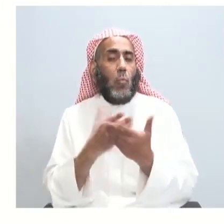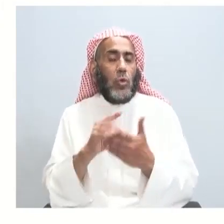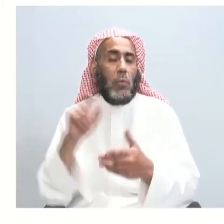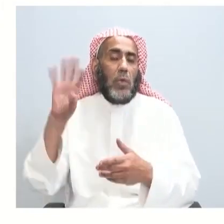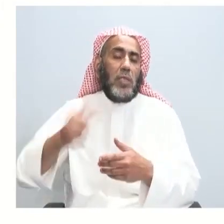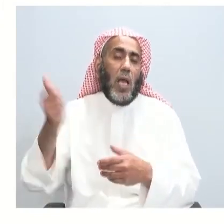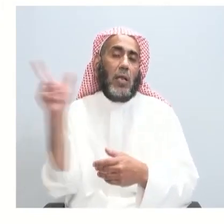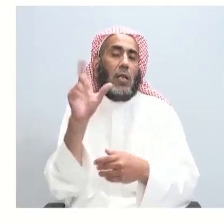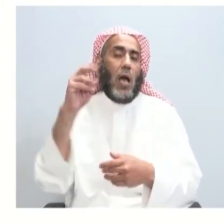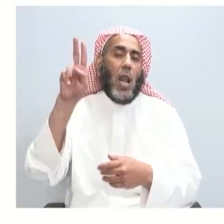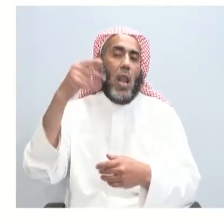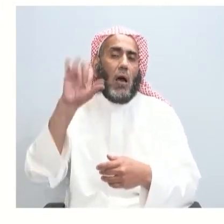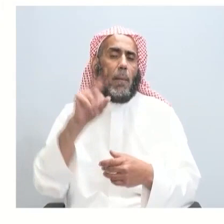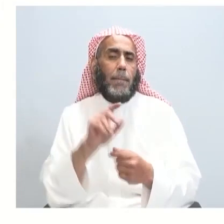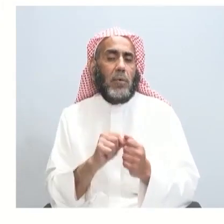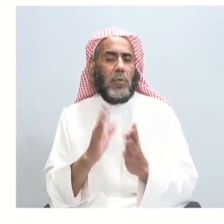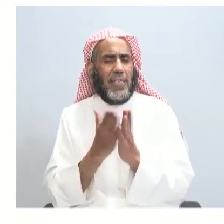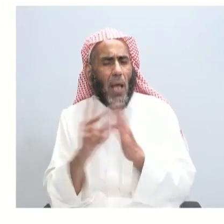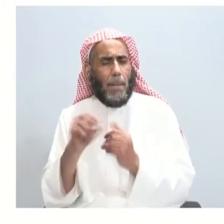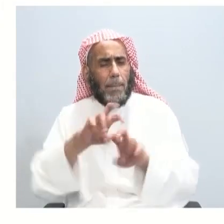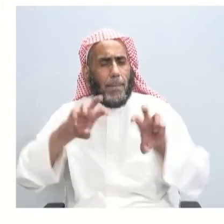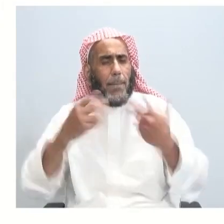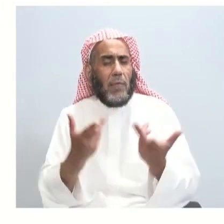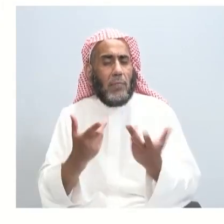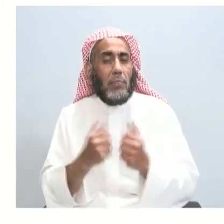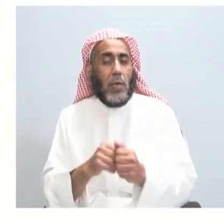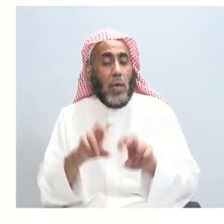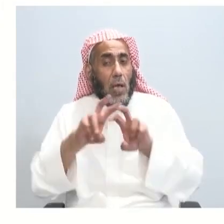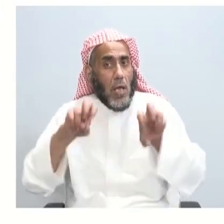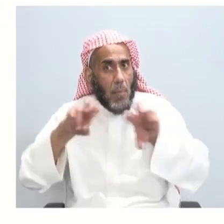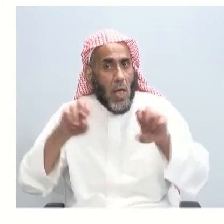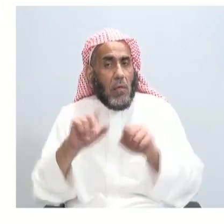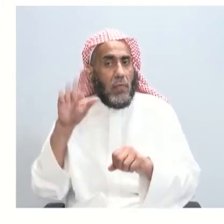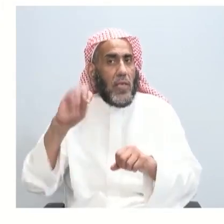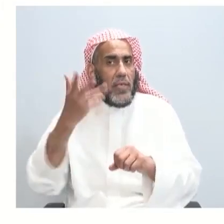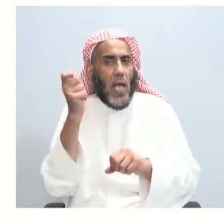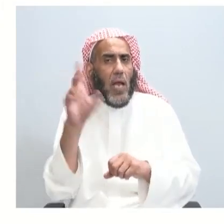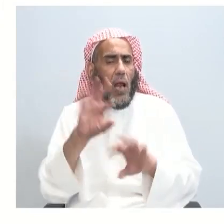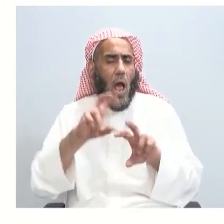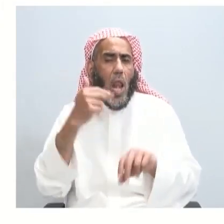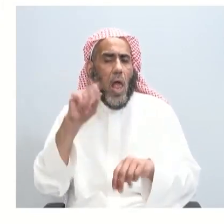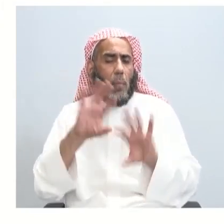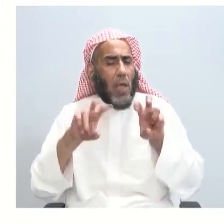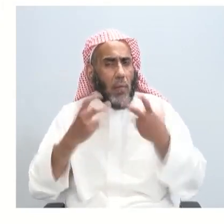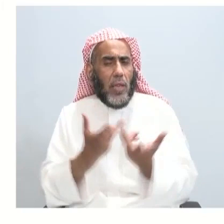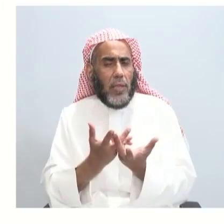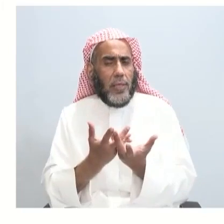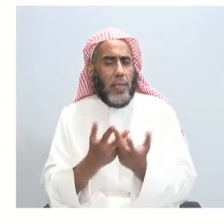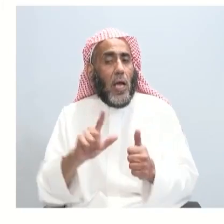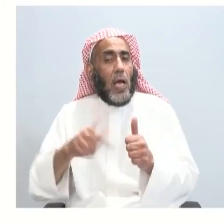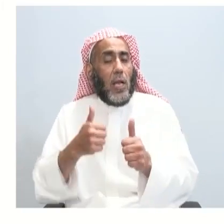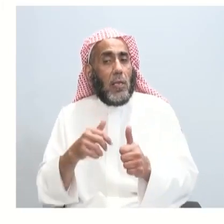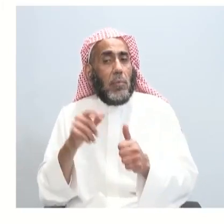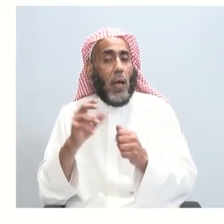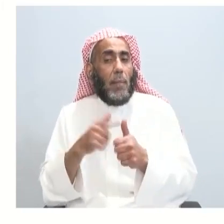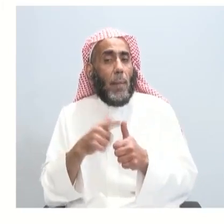لسان العرب ان قلت لك ابحث في لسان العرب كيف تبحث هل يبدا